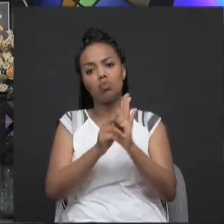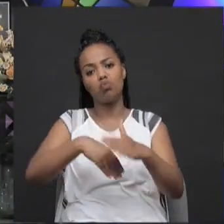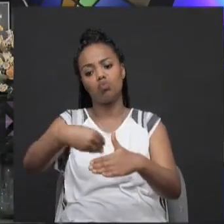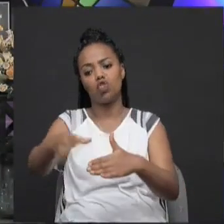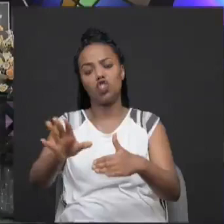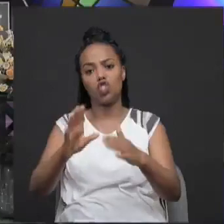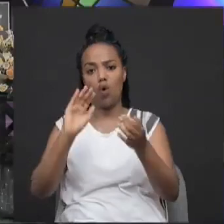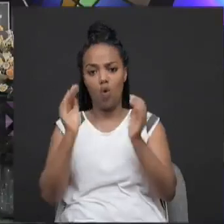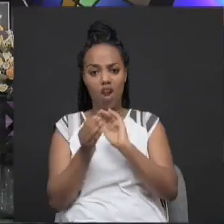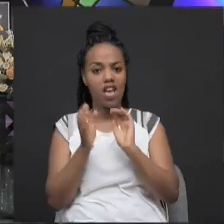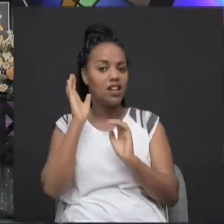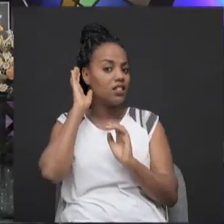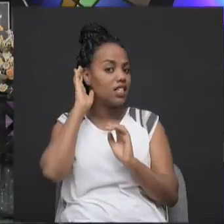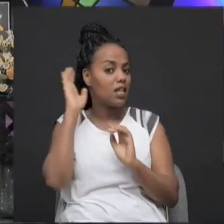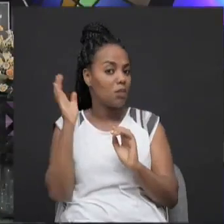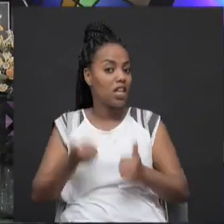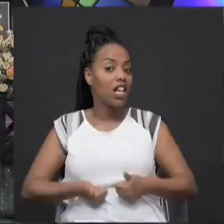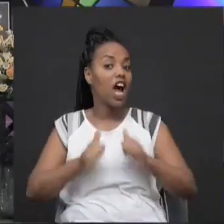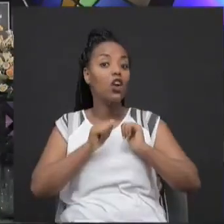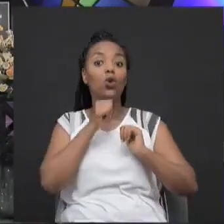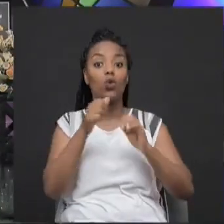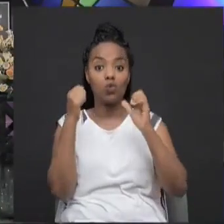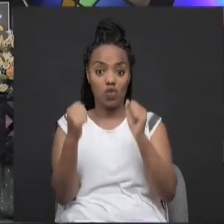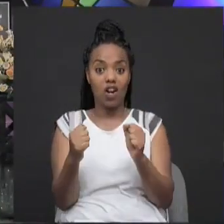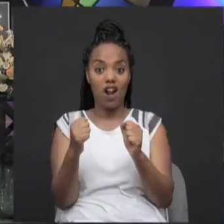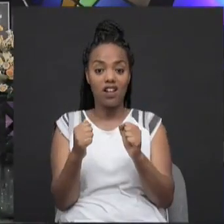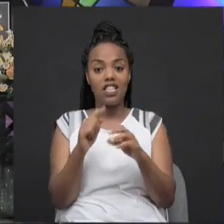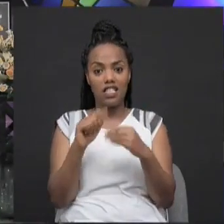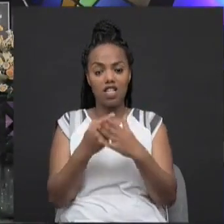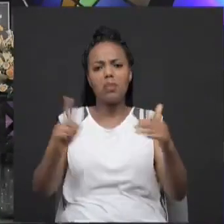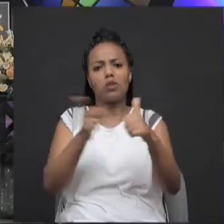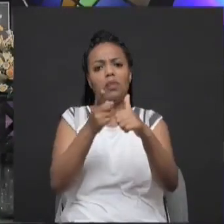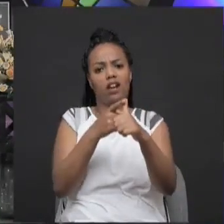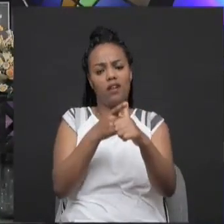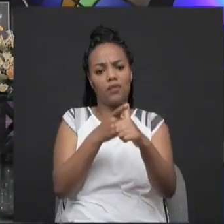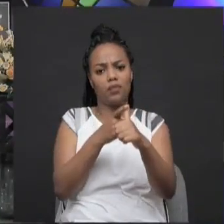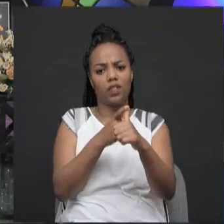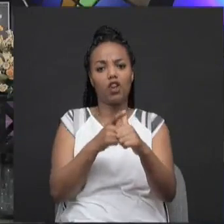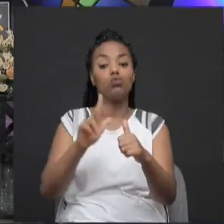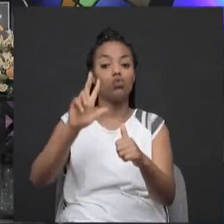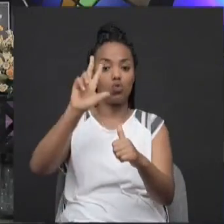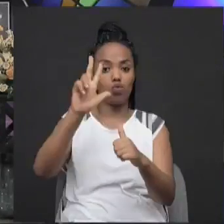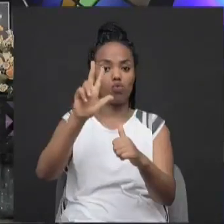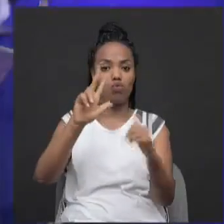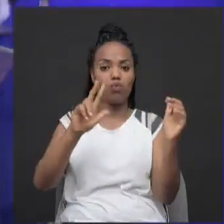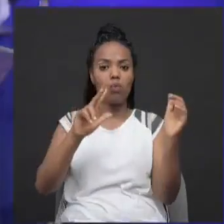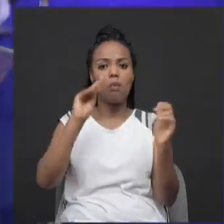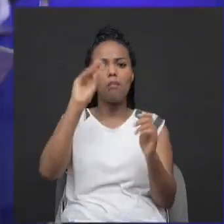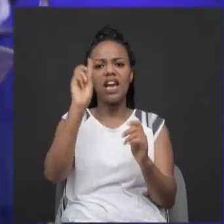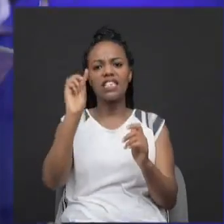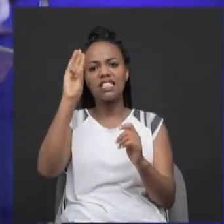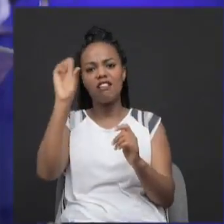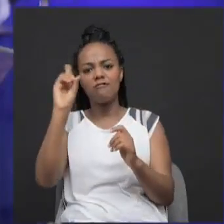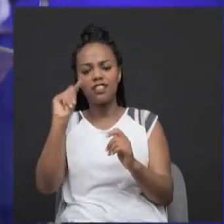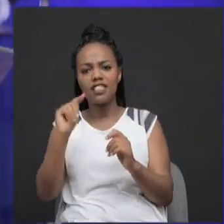ከሆነ ተሰሚነት ላይኖረው ስለሚችል ሲጀምር መጀመሪያ ምን አለ እነኚህን ሶስቱን መቅሰፍቶች ለምን